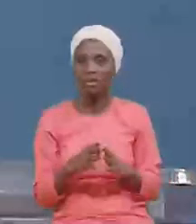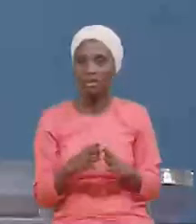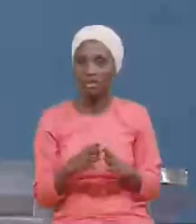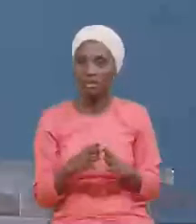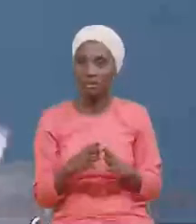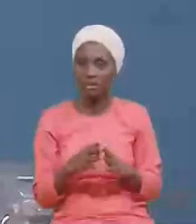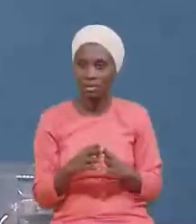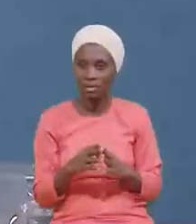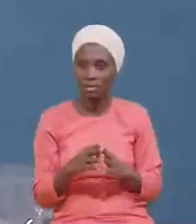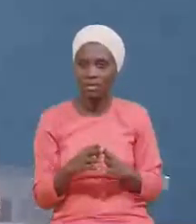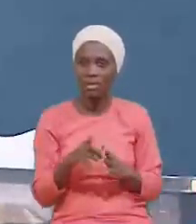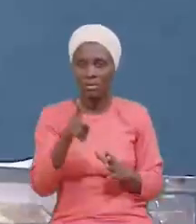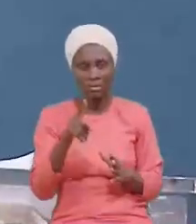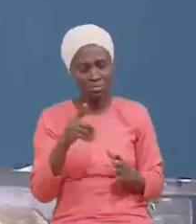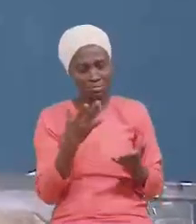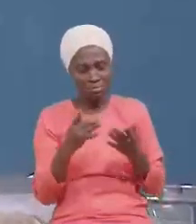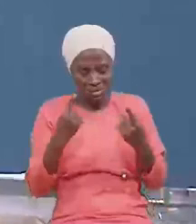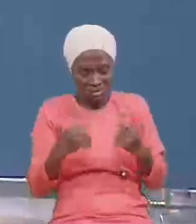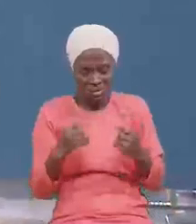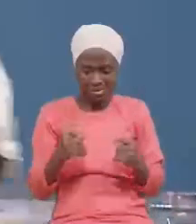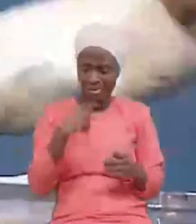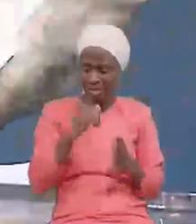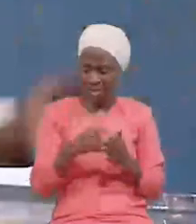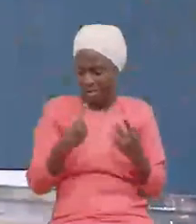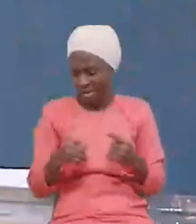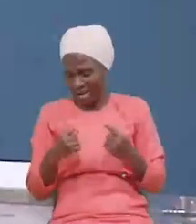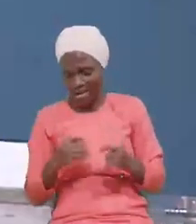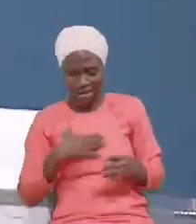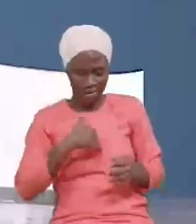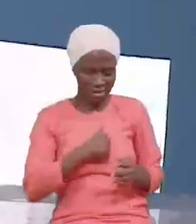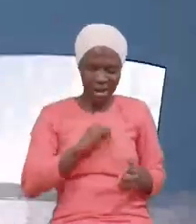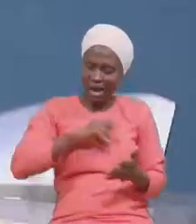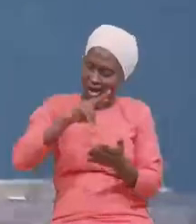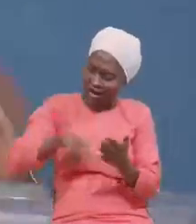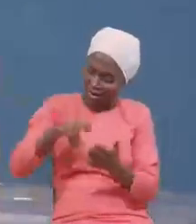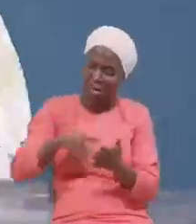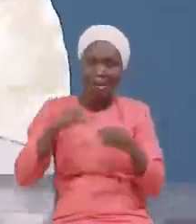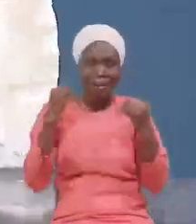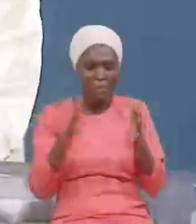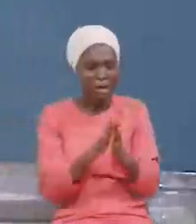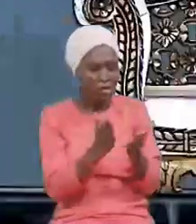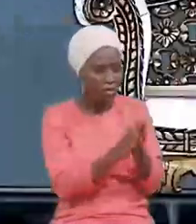Je vais essayer moi-même. Je vais lire tous les livres.